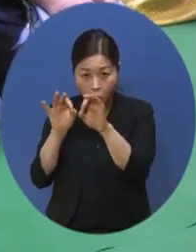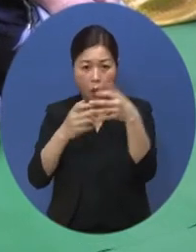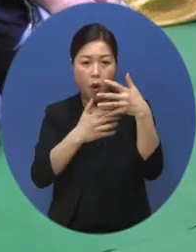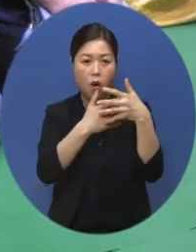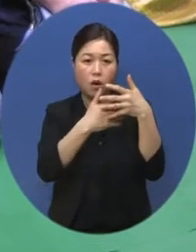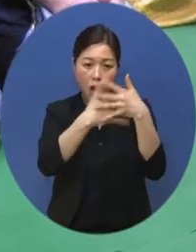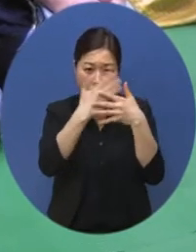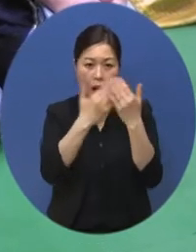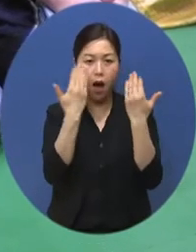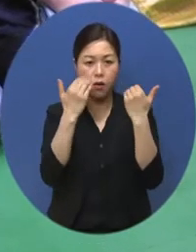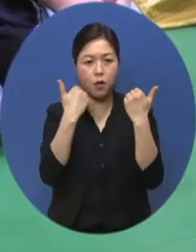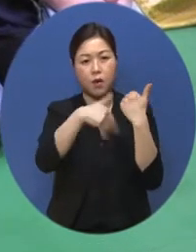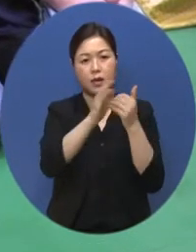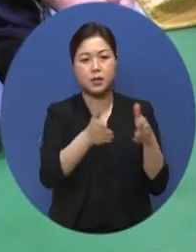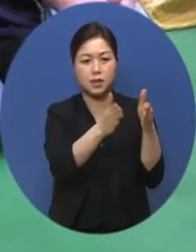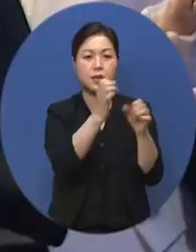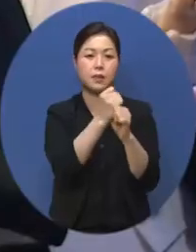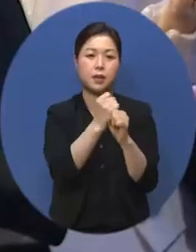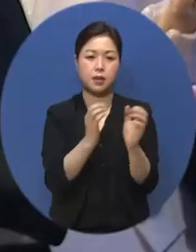시작됩니다.